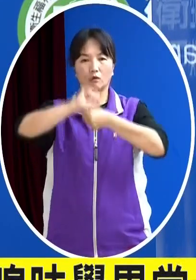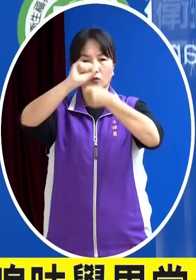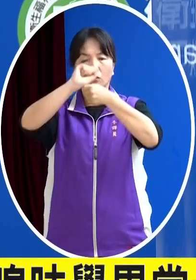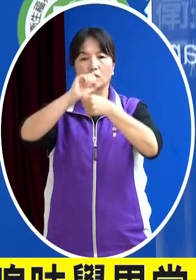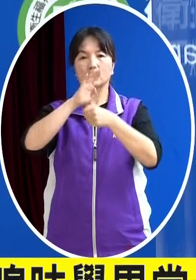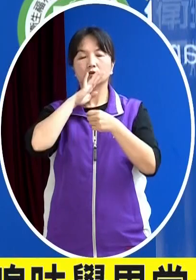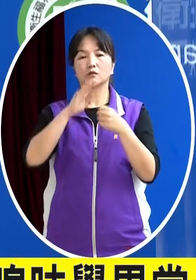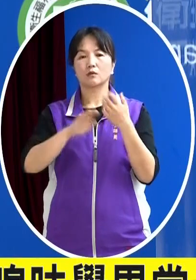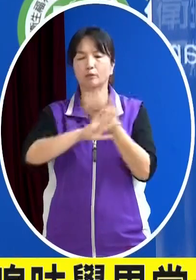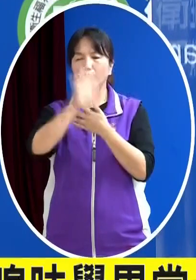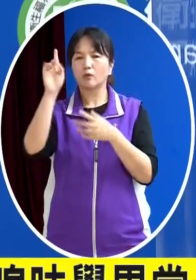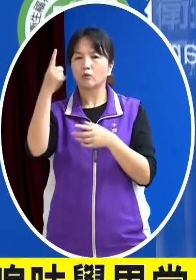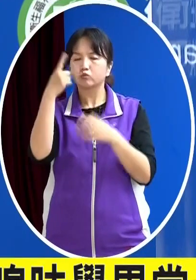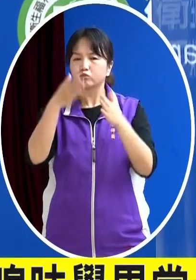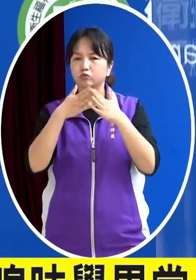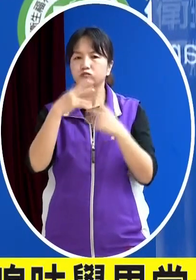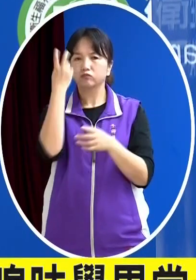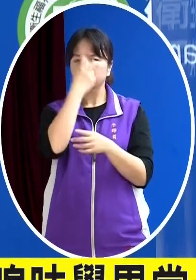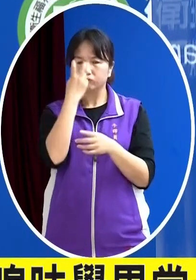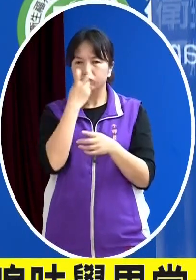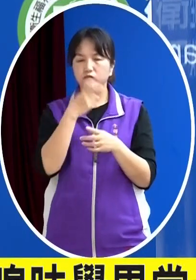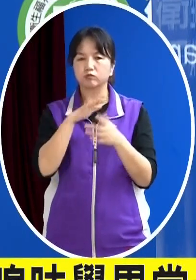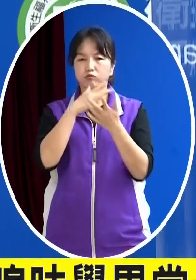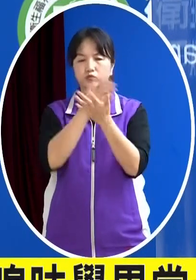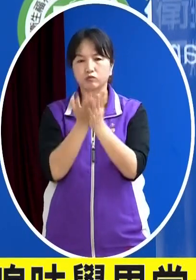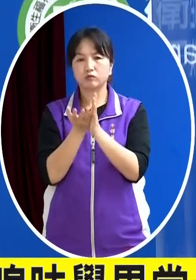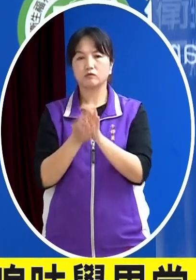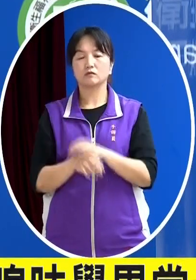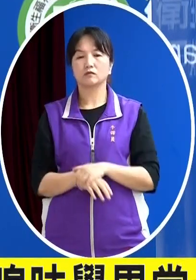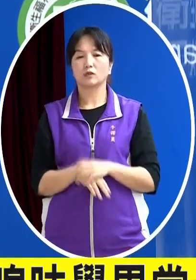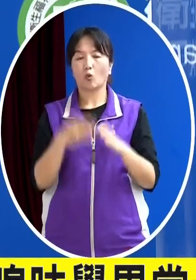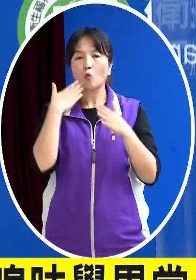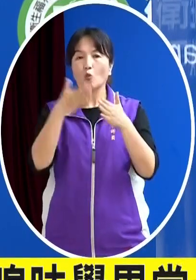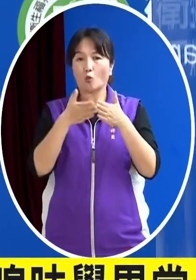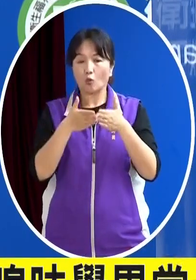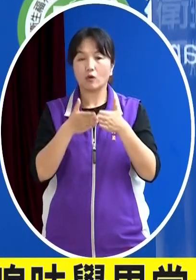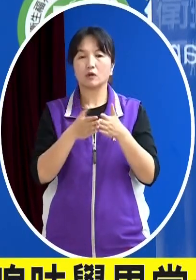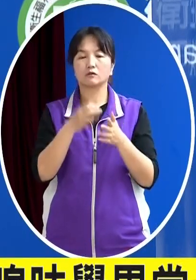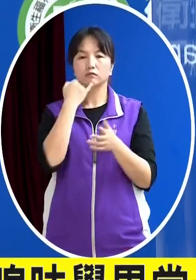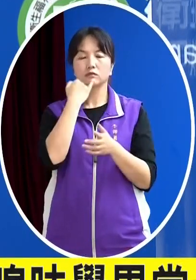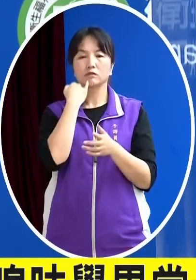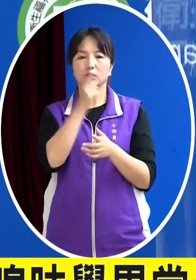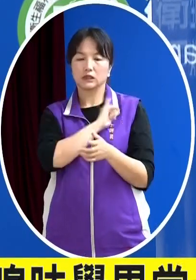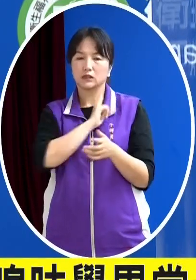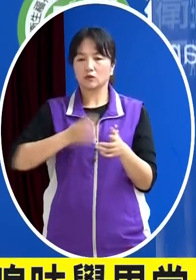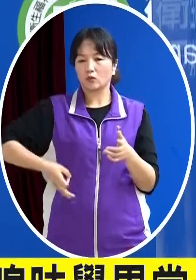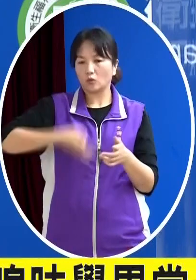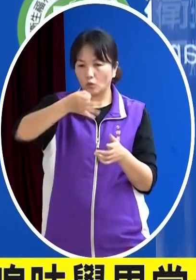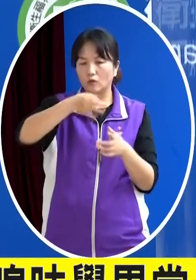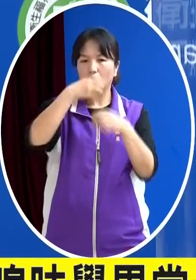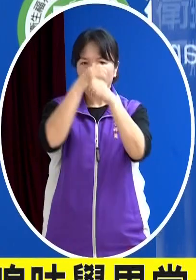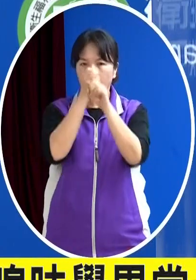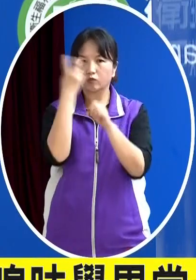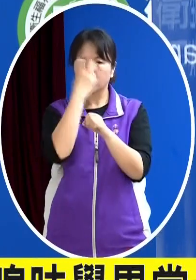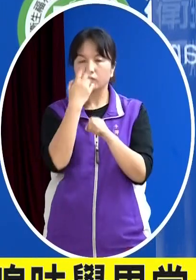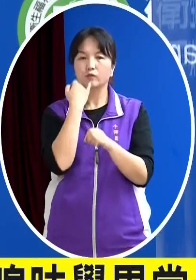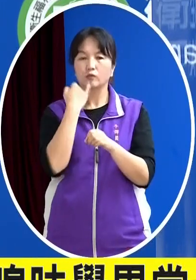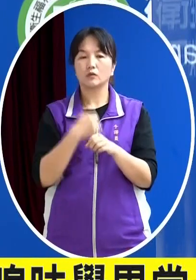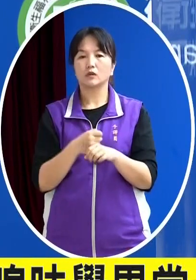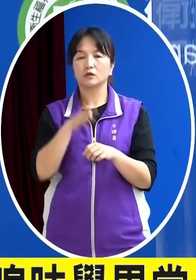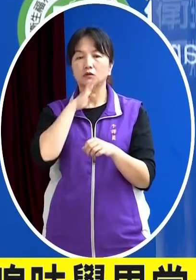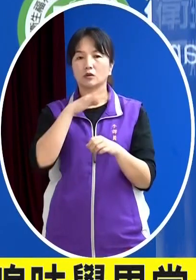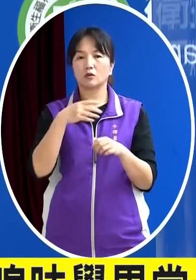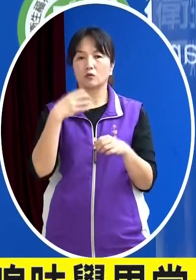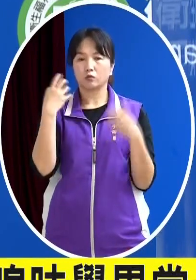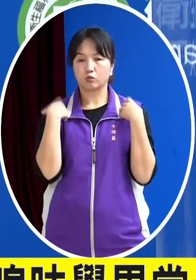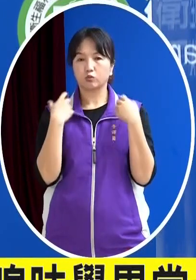就是其他因素需检验之民众，好，只要有需要哈就可以自费采检。那采检的